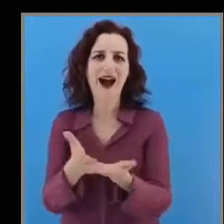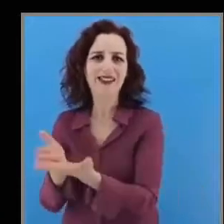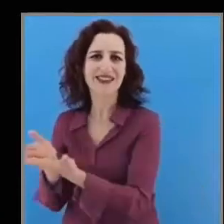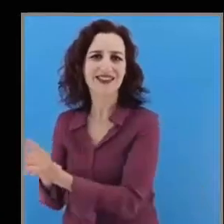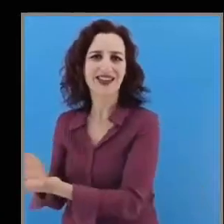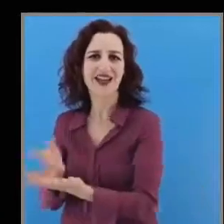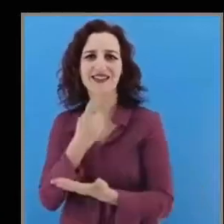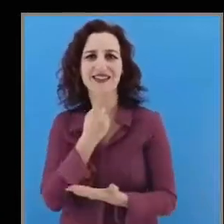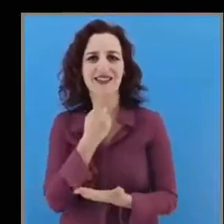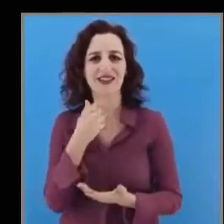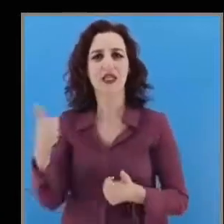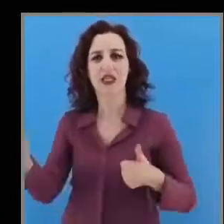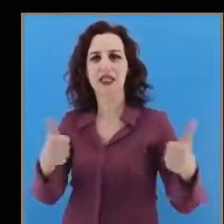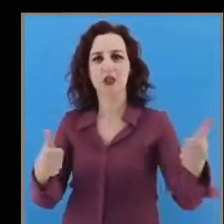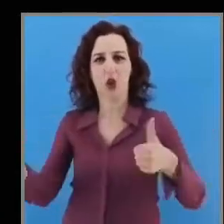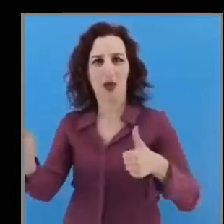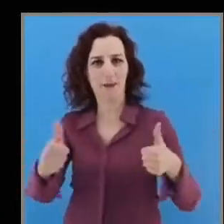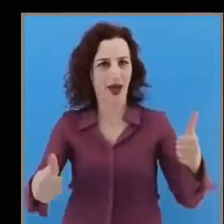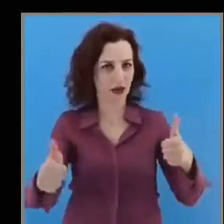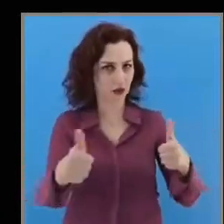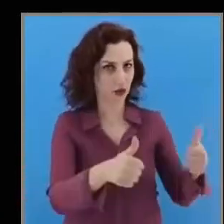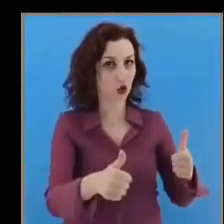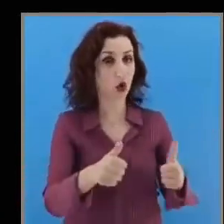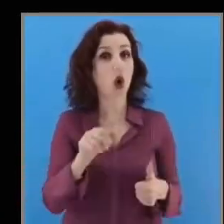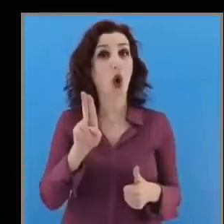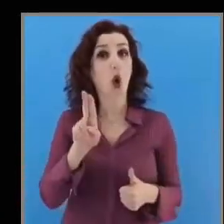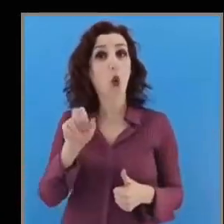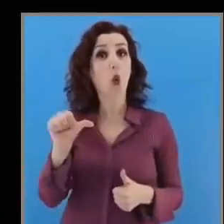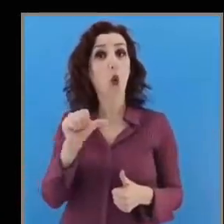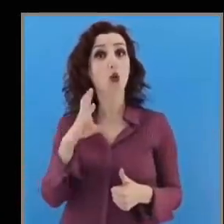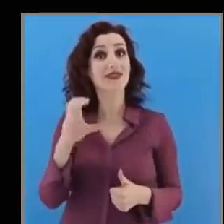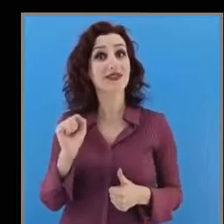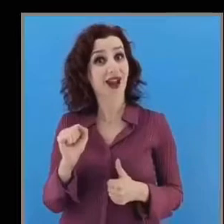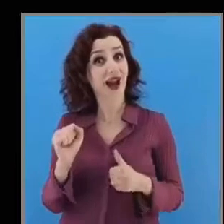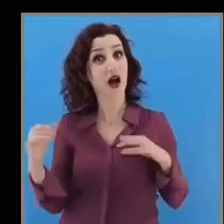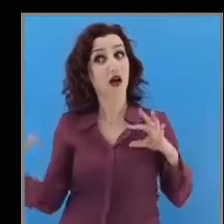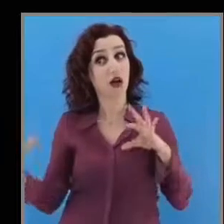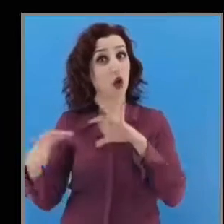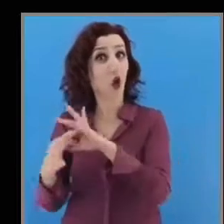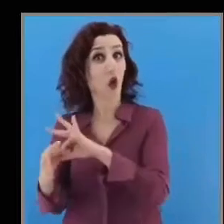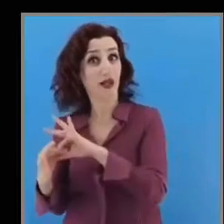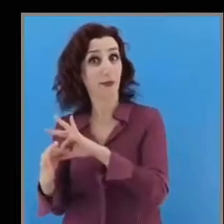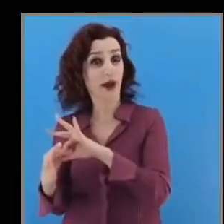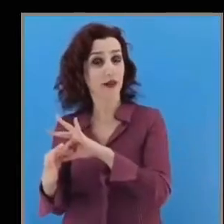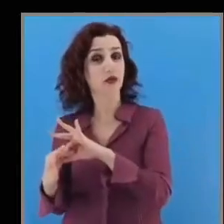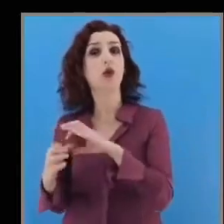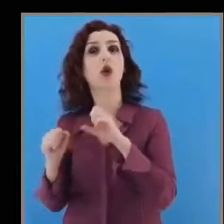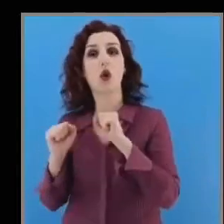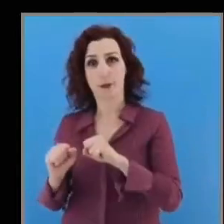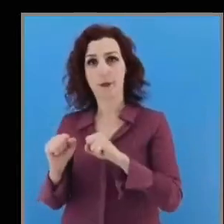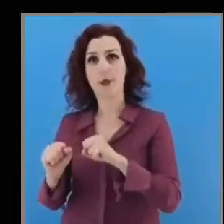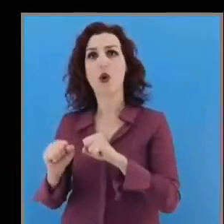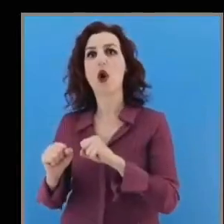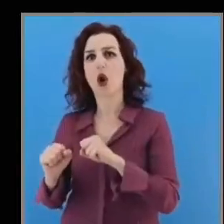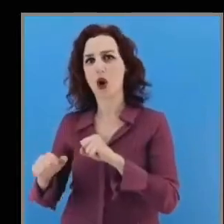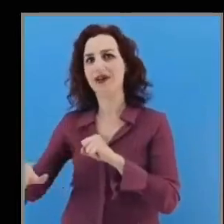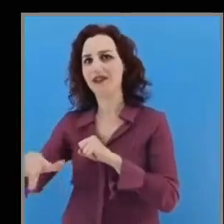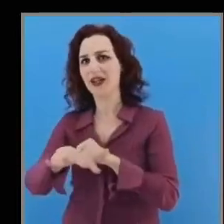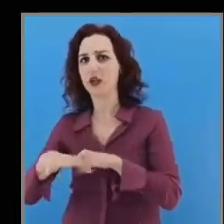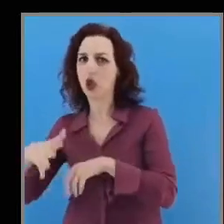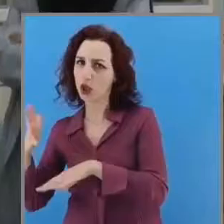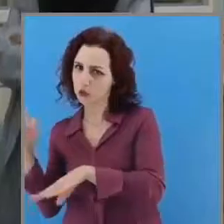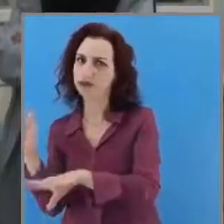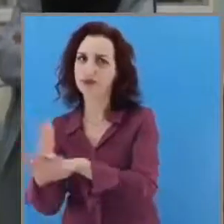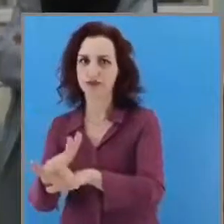isolamento, il collegamento con l'USCAR permette una presenza anche territoriale e, ripeto,